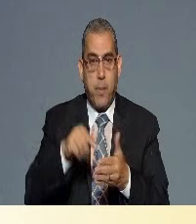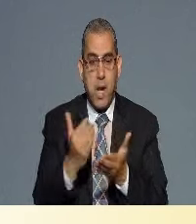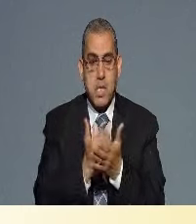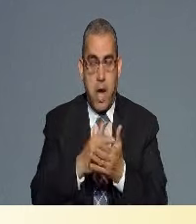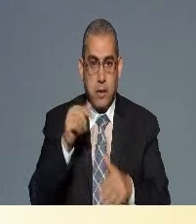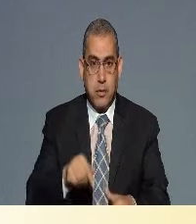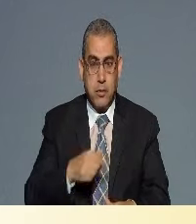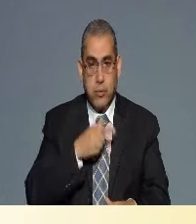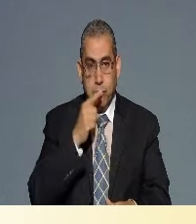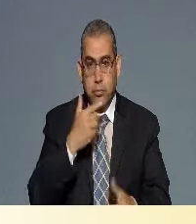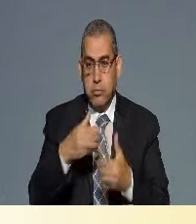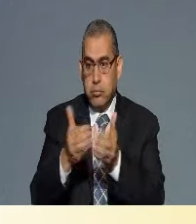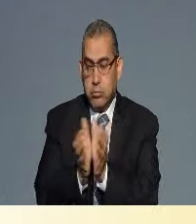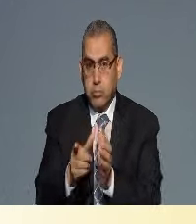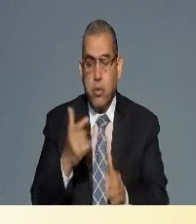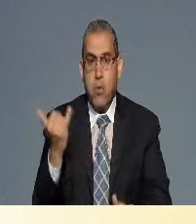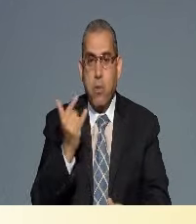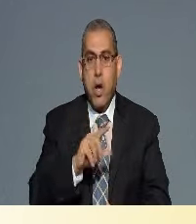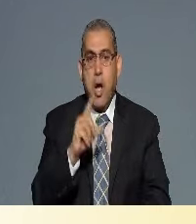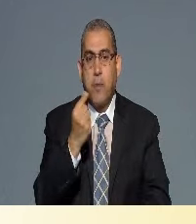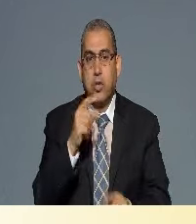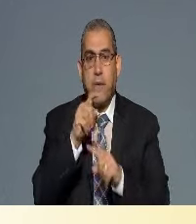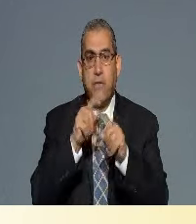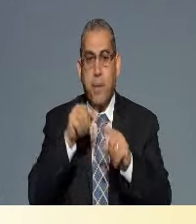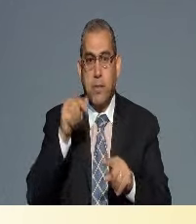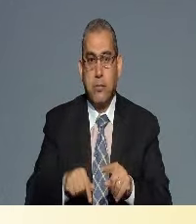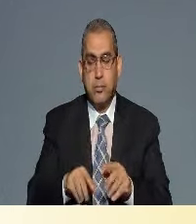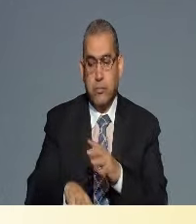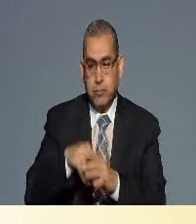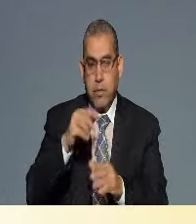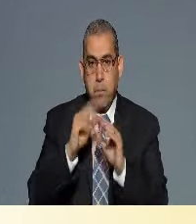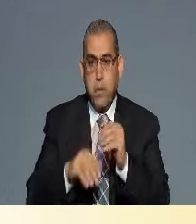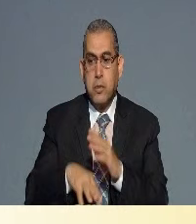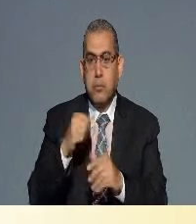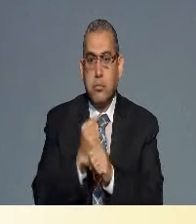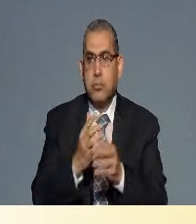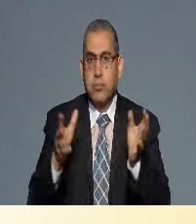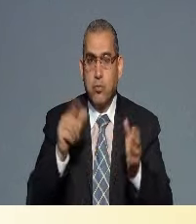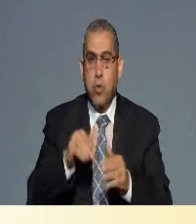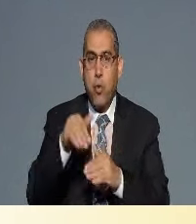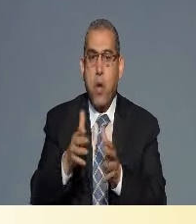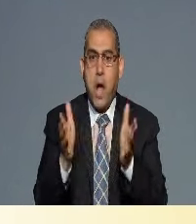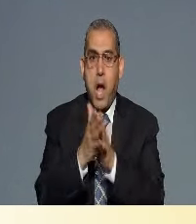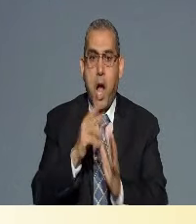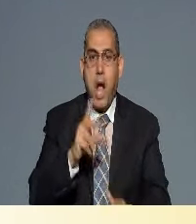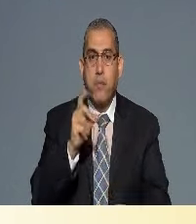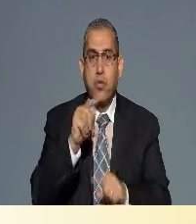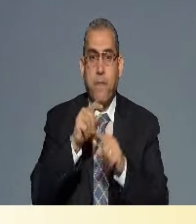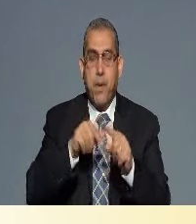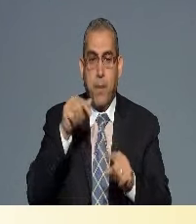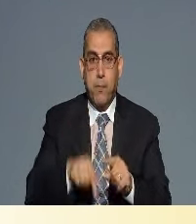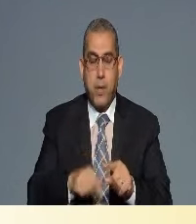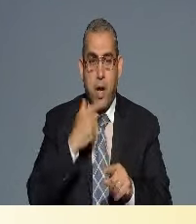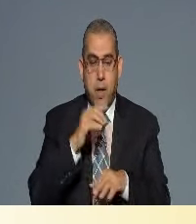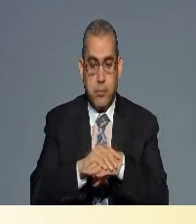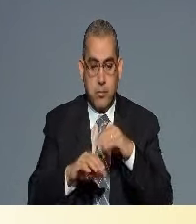بنتكلم على قطاع يمثل 15% من الناتج القومي المصري، يحتوي على 25% من الأيدي العاملة